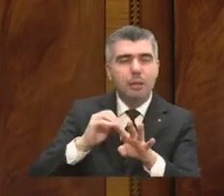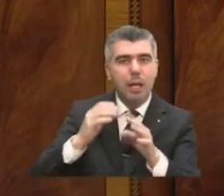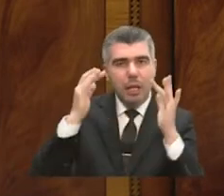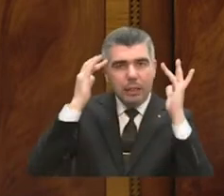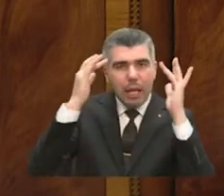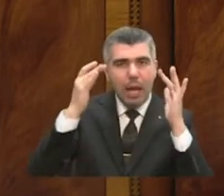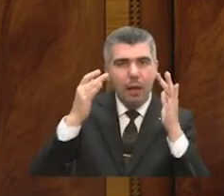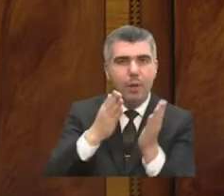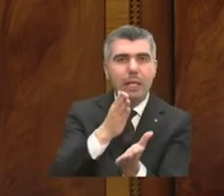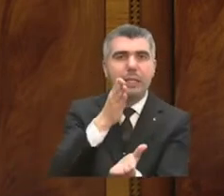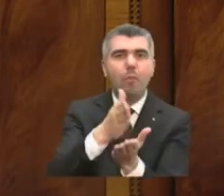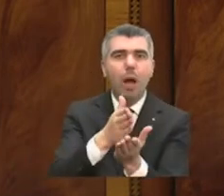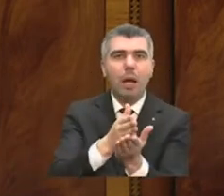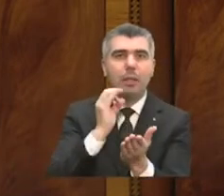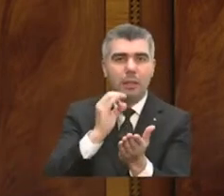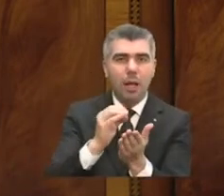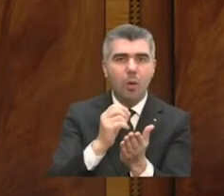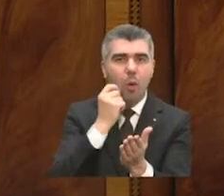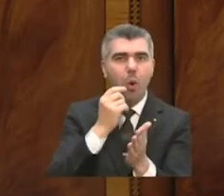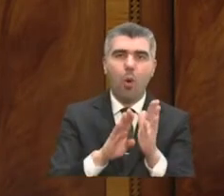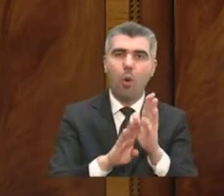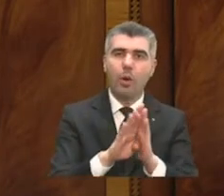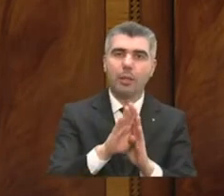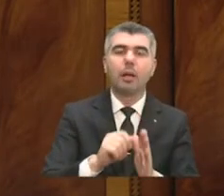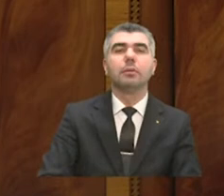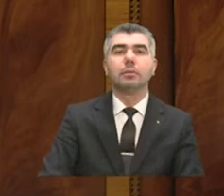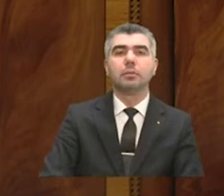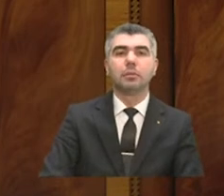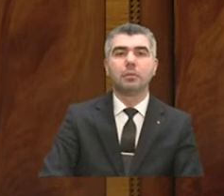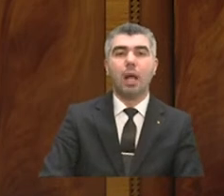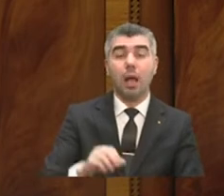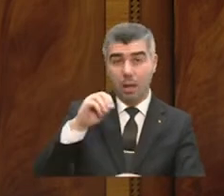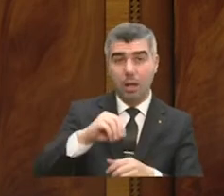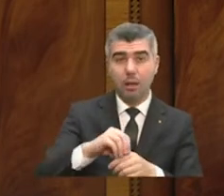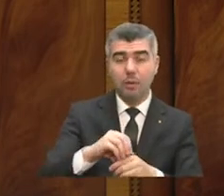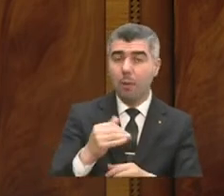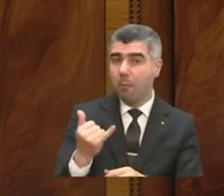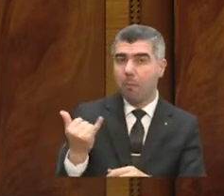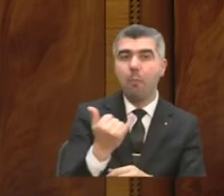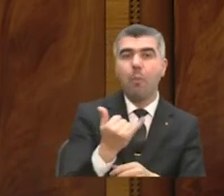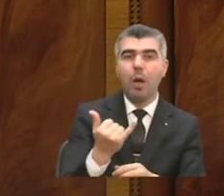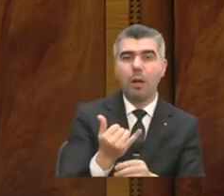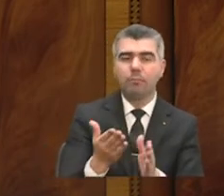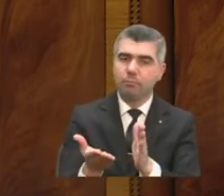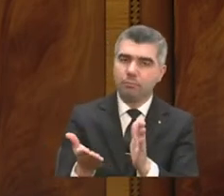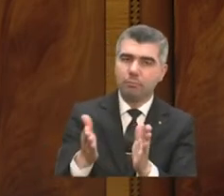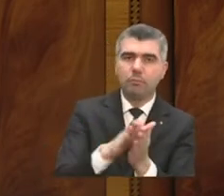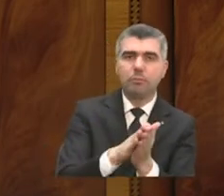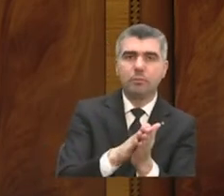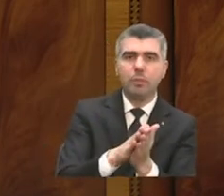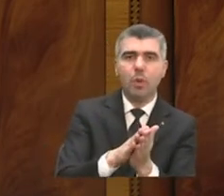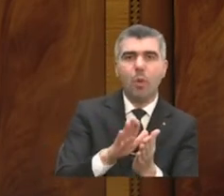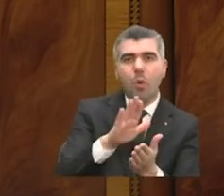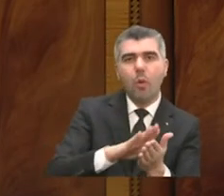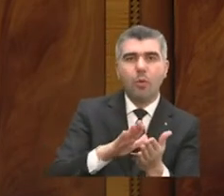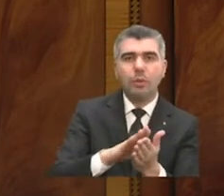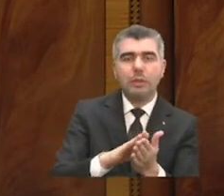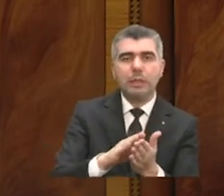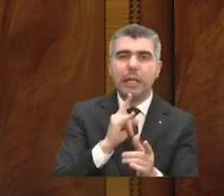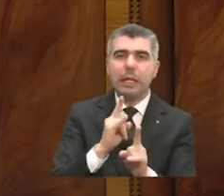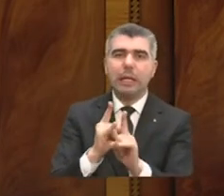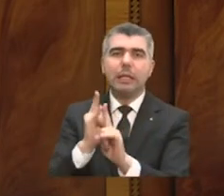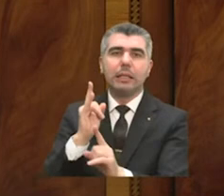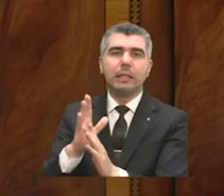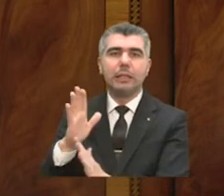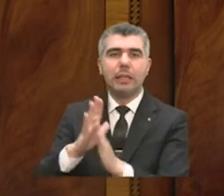des réformes à tous les niveaux, au niveau social, économique. Il faut